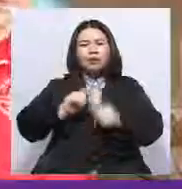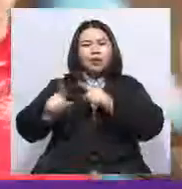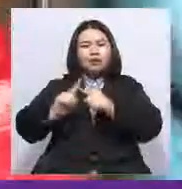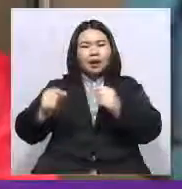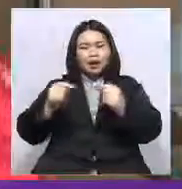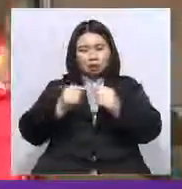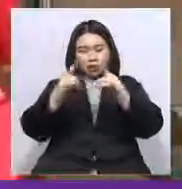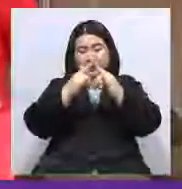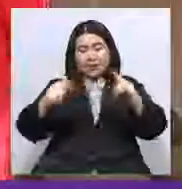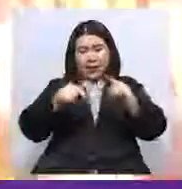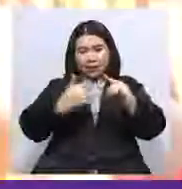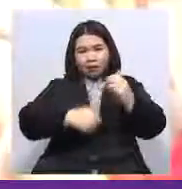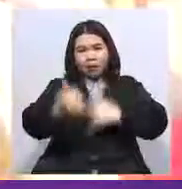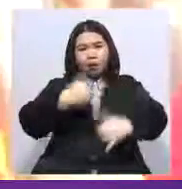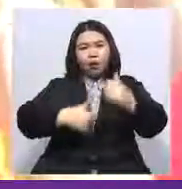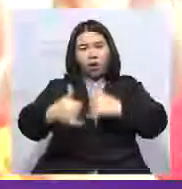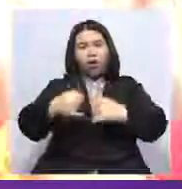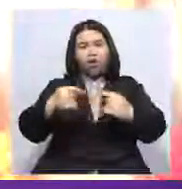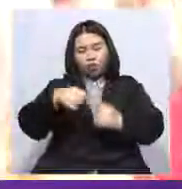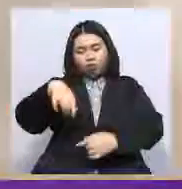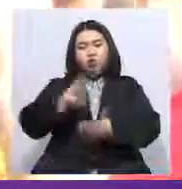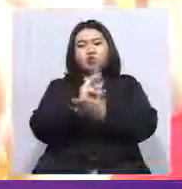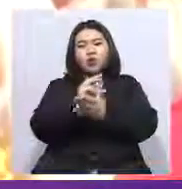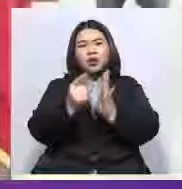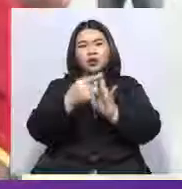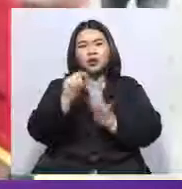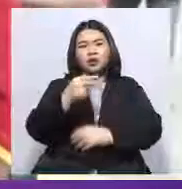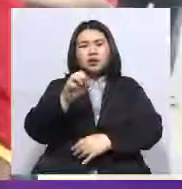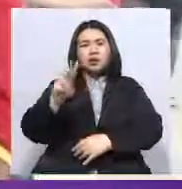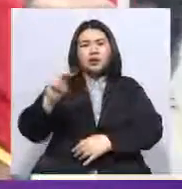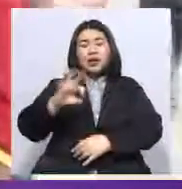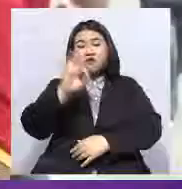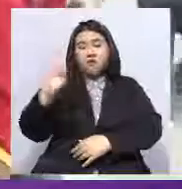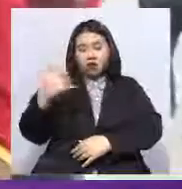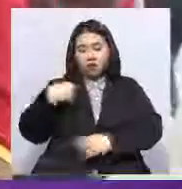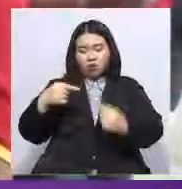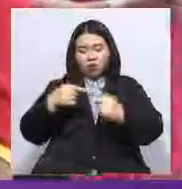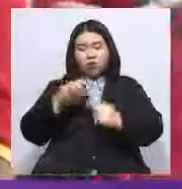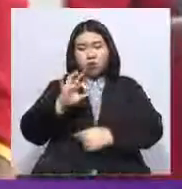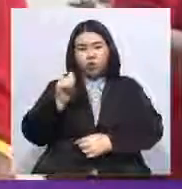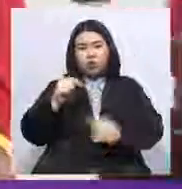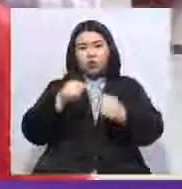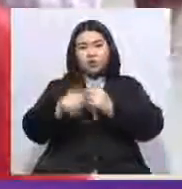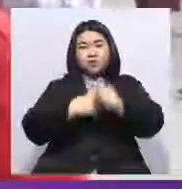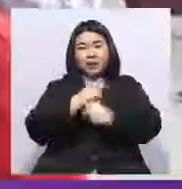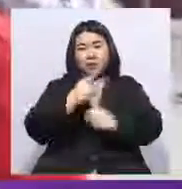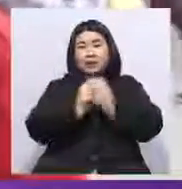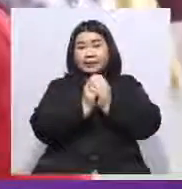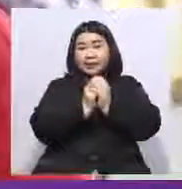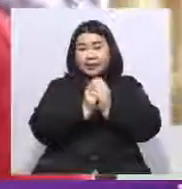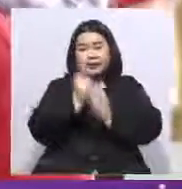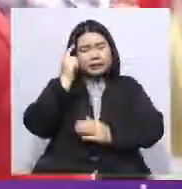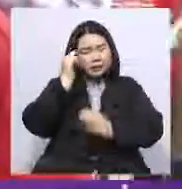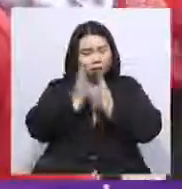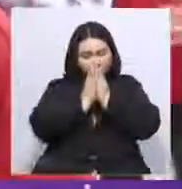เทียนฟ้าอย่างหนึ่งแน่นนะคะเพื่อเสริมความเป็นสิริมงคลความโชคดีรับตรุษจีนปีนี้พร้อมกับไหว้ขอพร